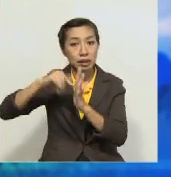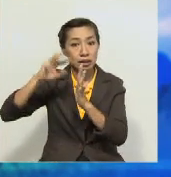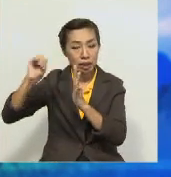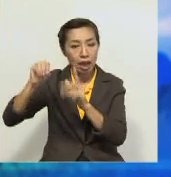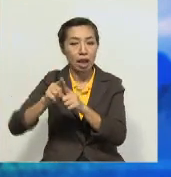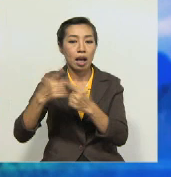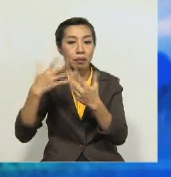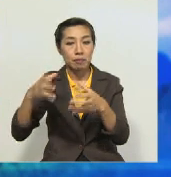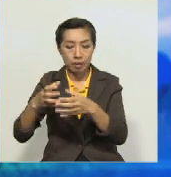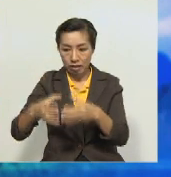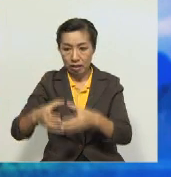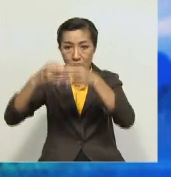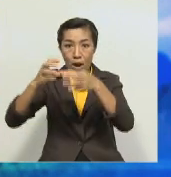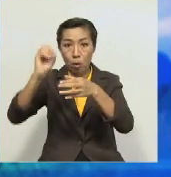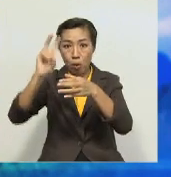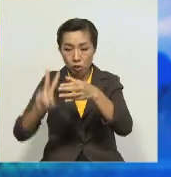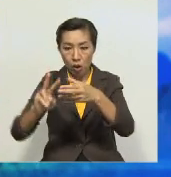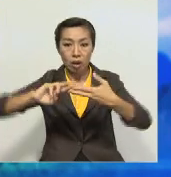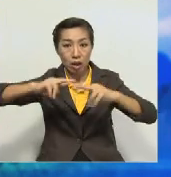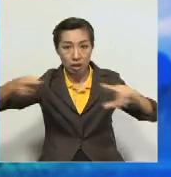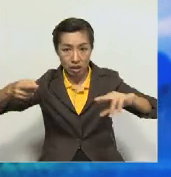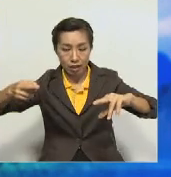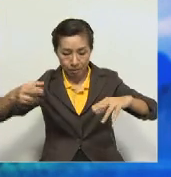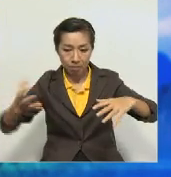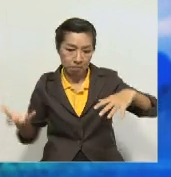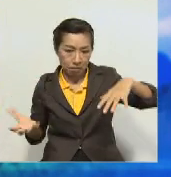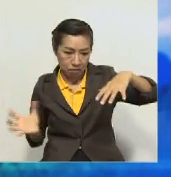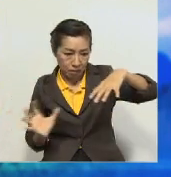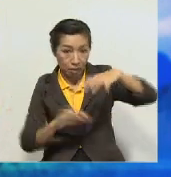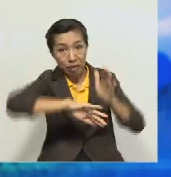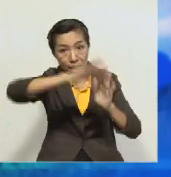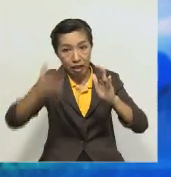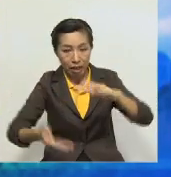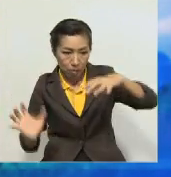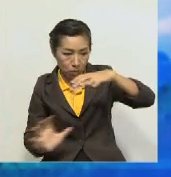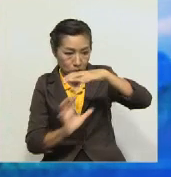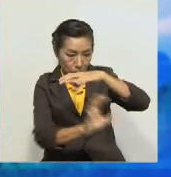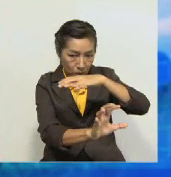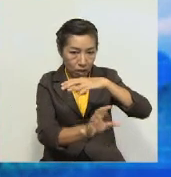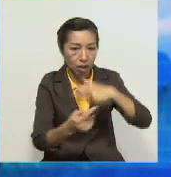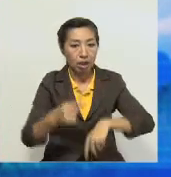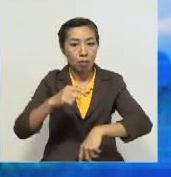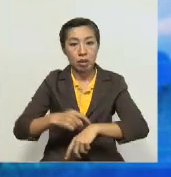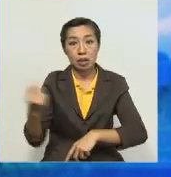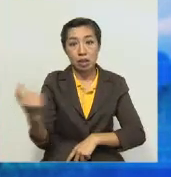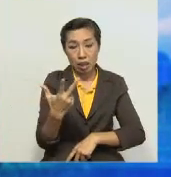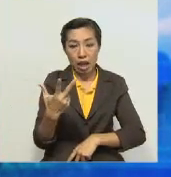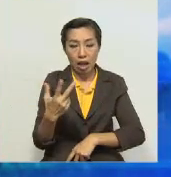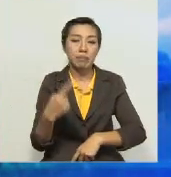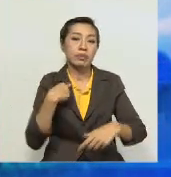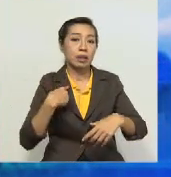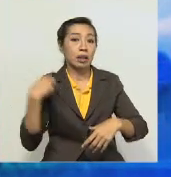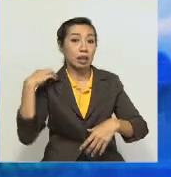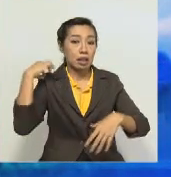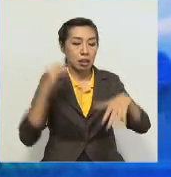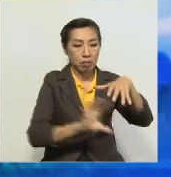ายนำทั้งออกซิเจน และเชือกนำเข้าไปในท่ำเพื่อติดตามค้นหาเวลา 3 น. ทีมกู้ไภออกมาจ